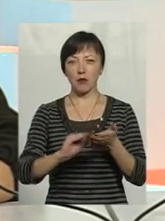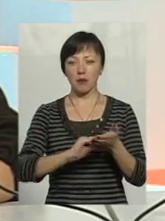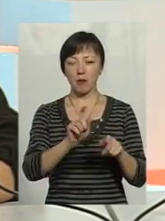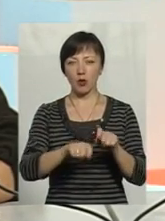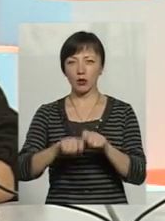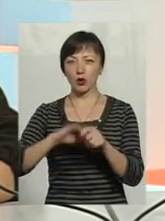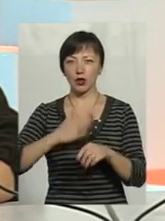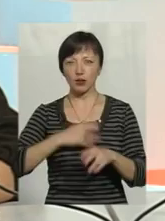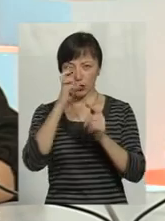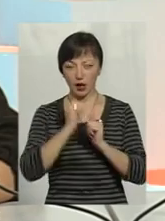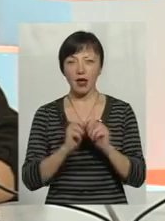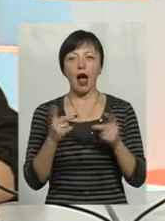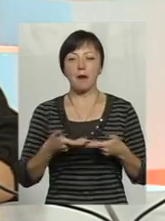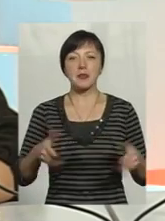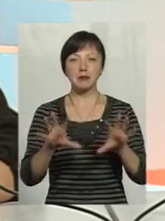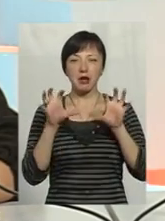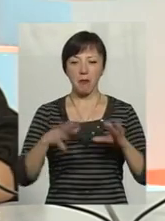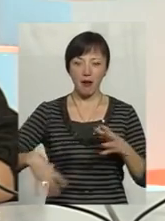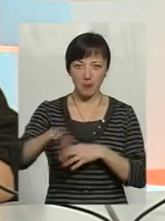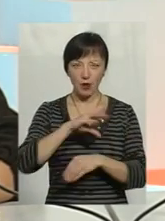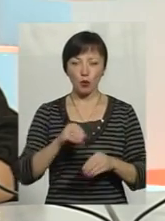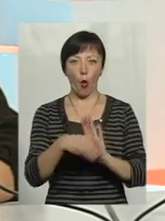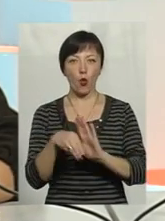моніторить нашу країну, як ми сприймаємо всі разом.